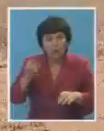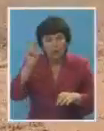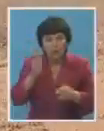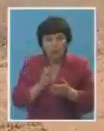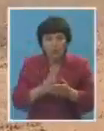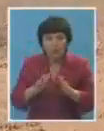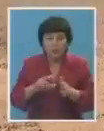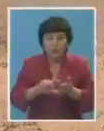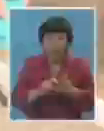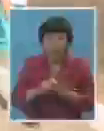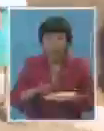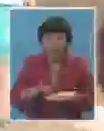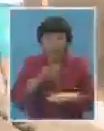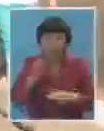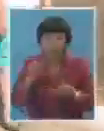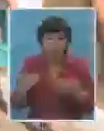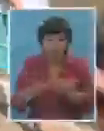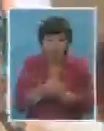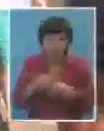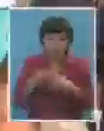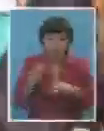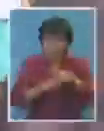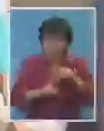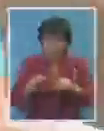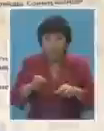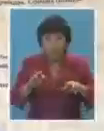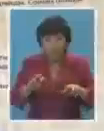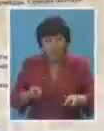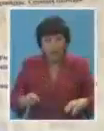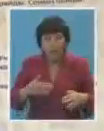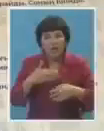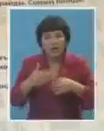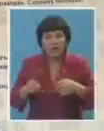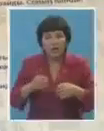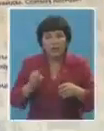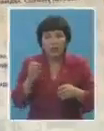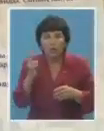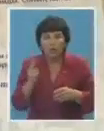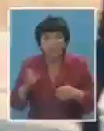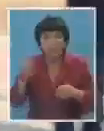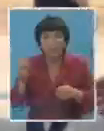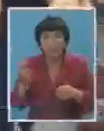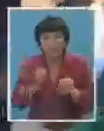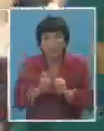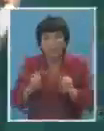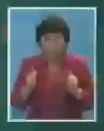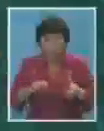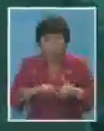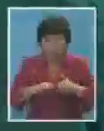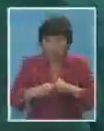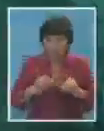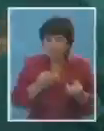ошағының аумағын абаттандыру көзделген. Жаңа нысанның құрылысымен танысқан облыс әкімі кейін ауданның әлеуметтік экономикалық дамуы мәселесіне